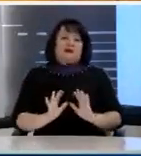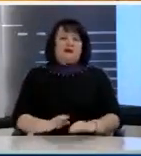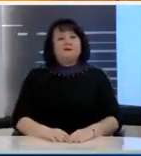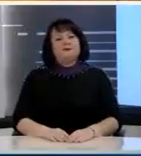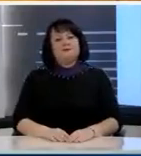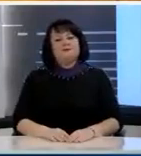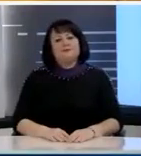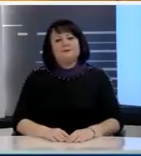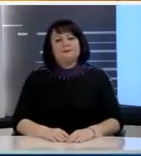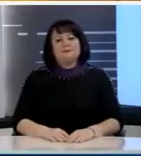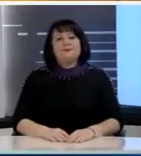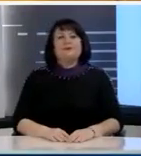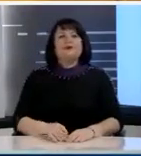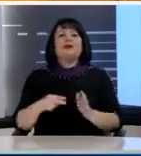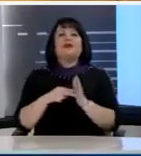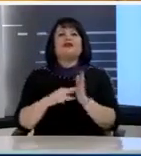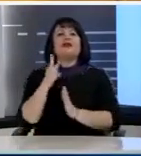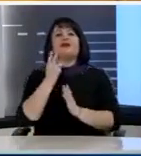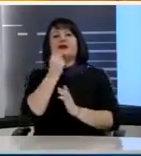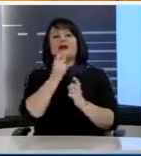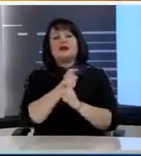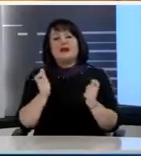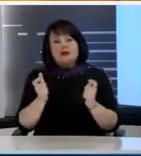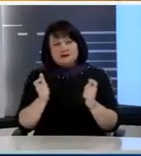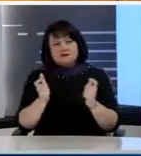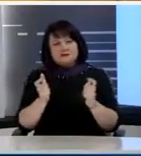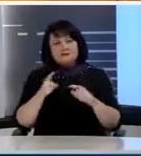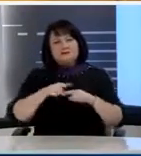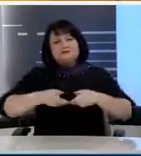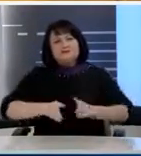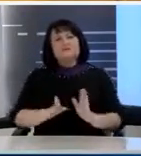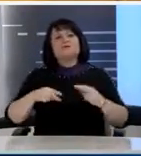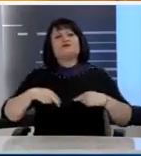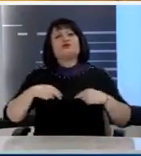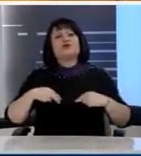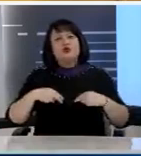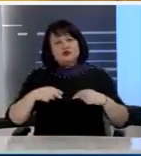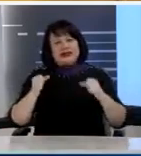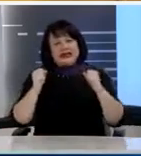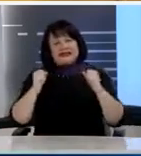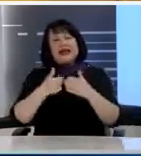ότι σε ένα δίπλο στην Αθήνα το 2013 με τον ελληνικής καταγωγής Υπουργό Υγείας της Αλβανίας,